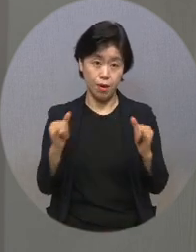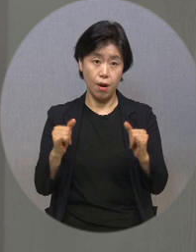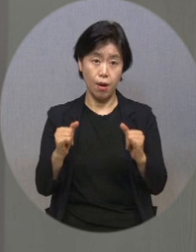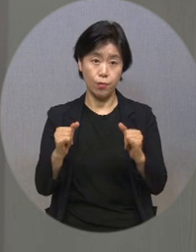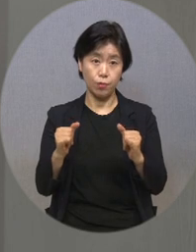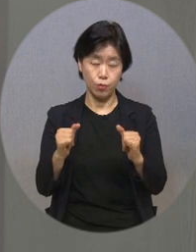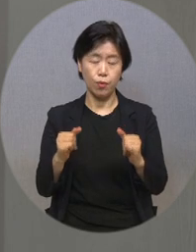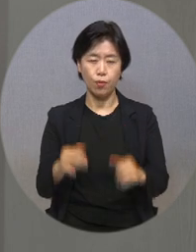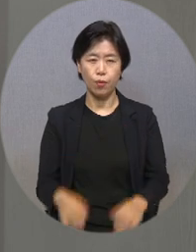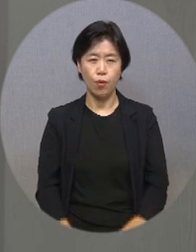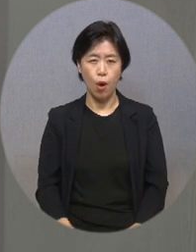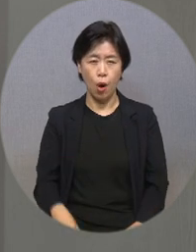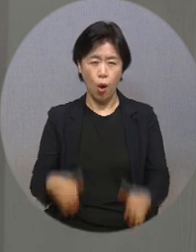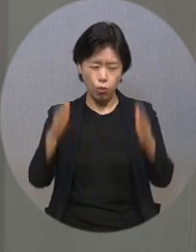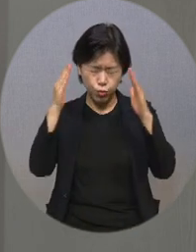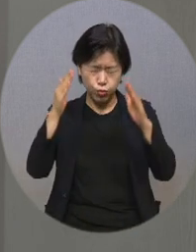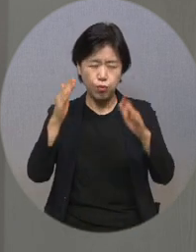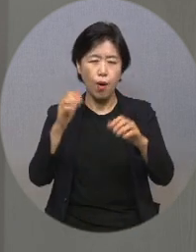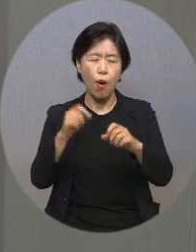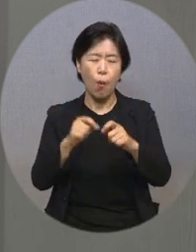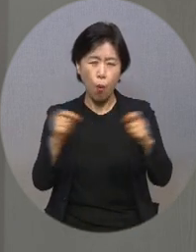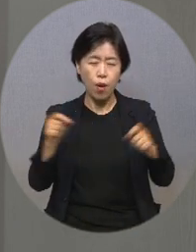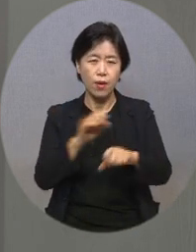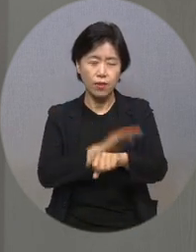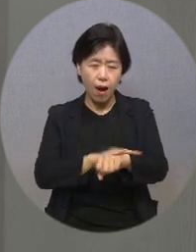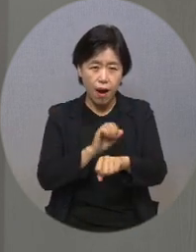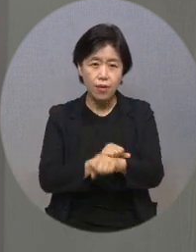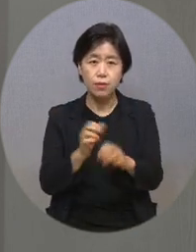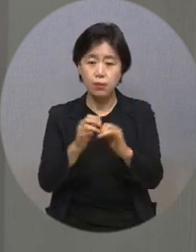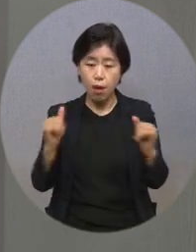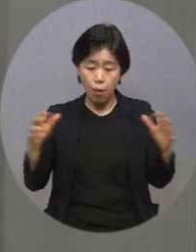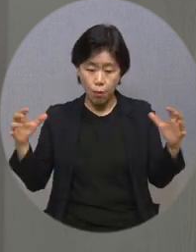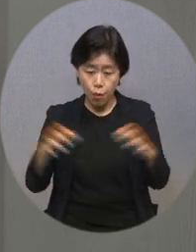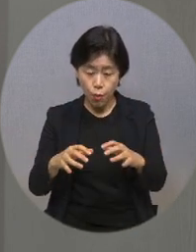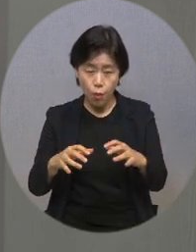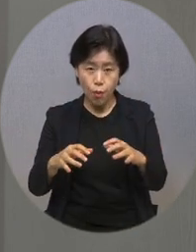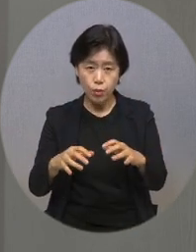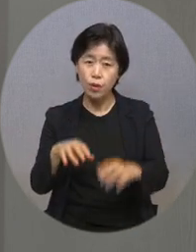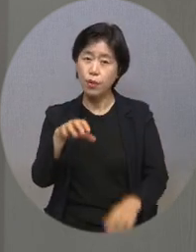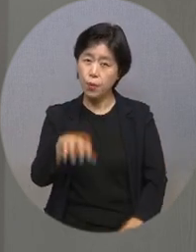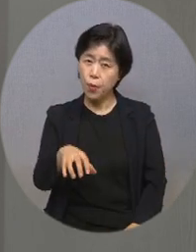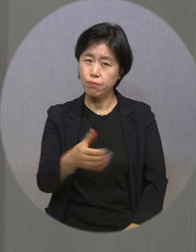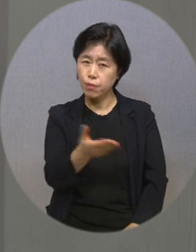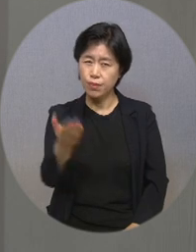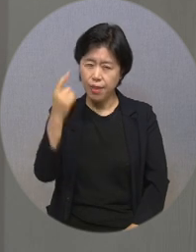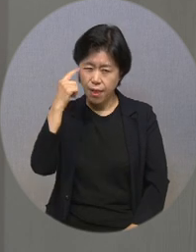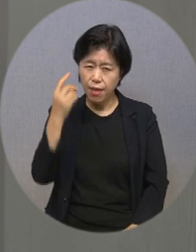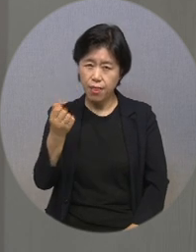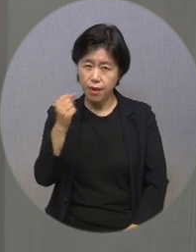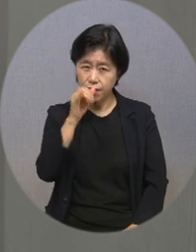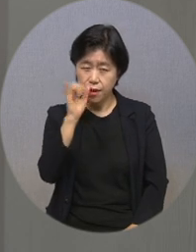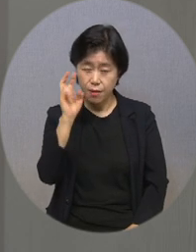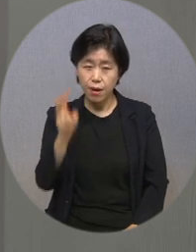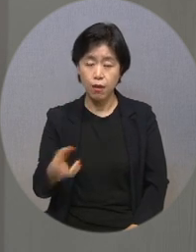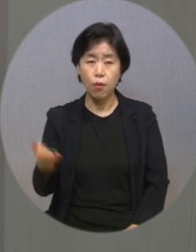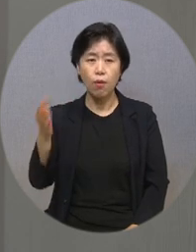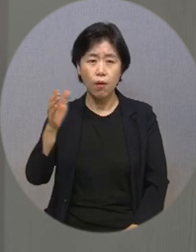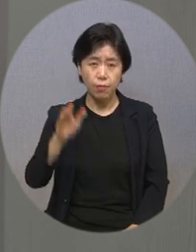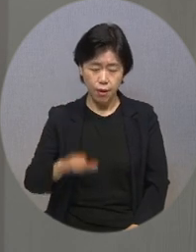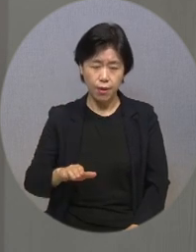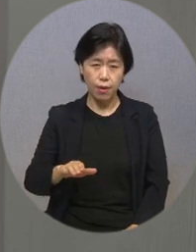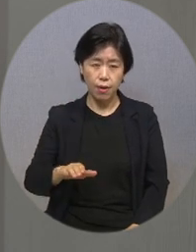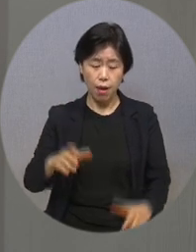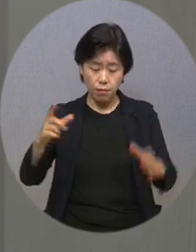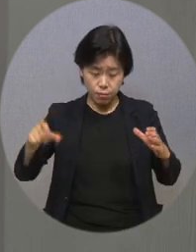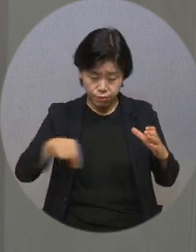고학력의 공무원들이 많이 사는 곳이라고 인식이 되어 있어요. 근데 막상 세종에 와서 보니까 어려운 아이들이 또 참